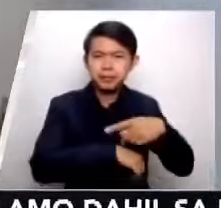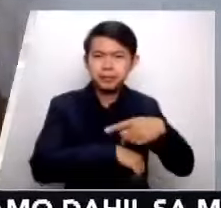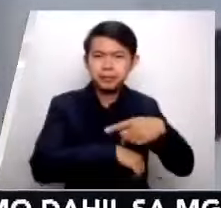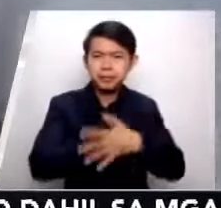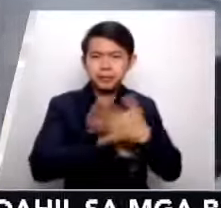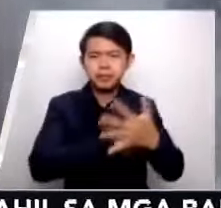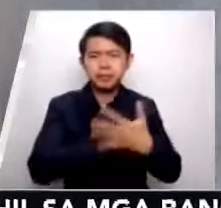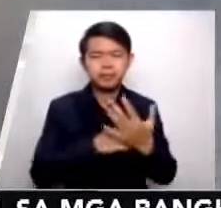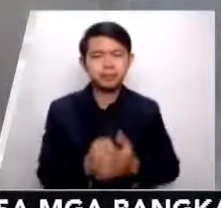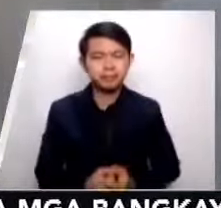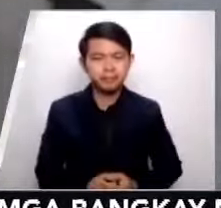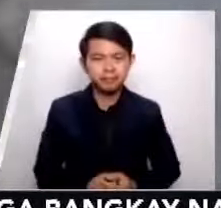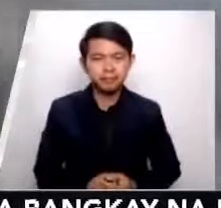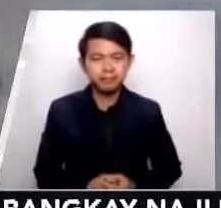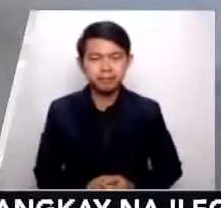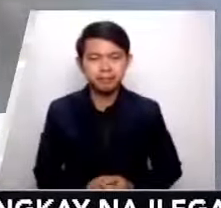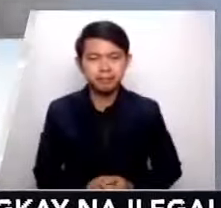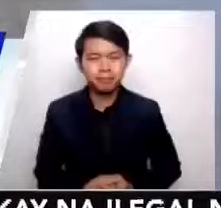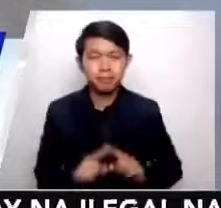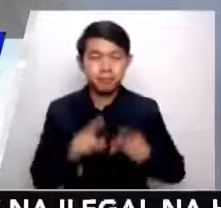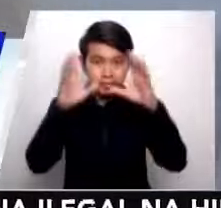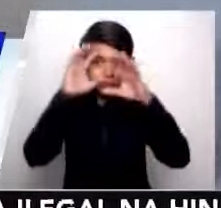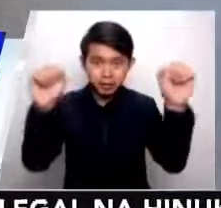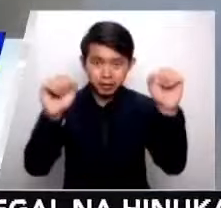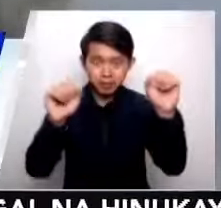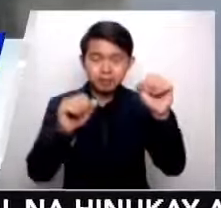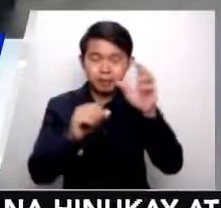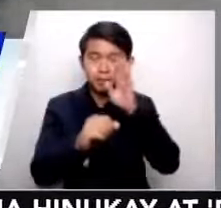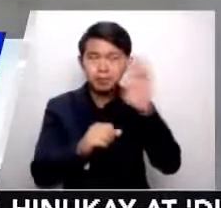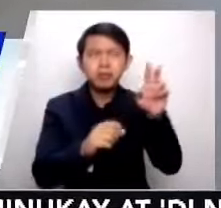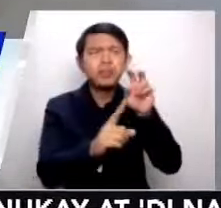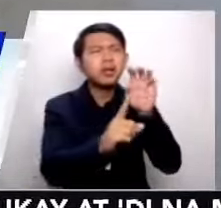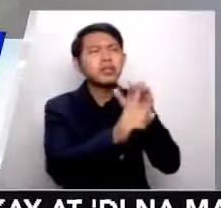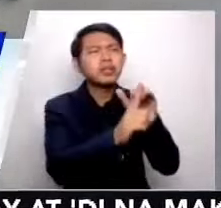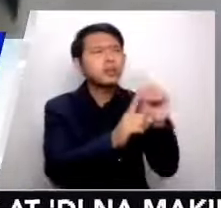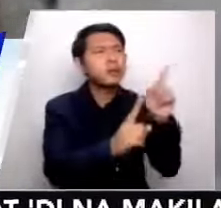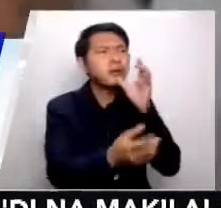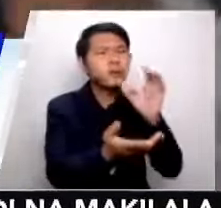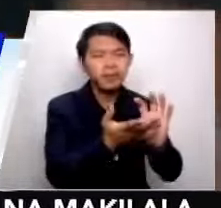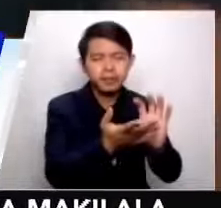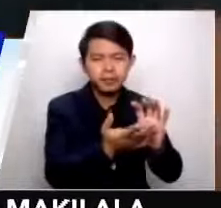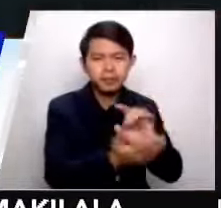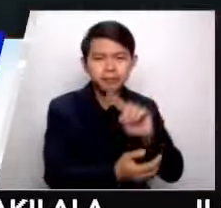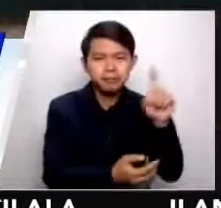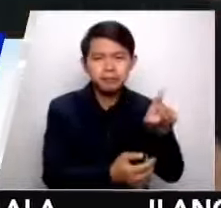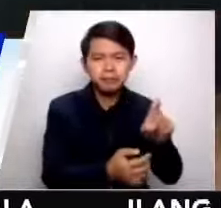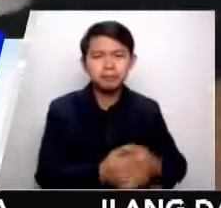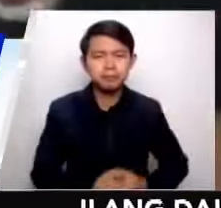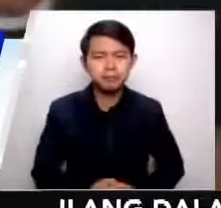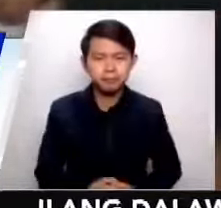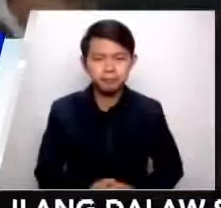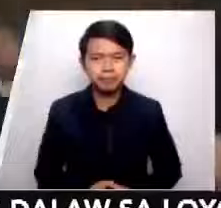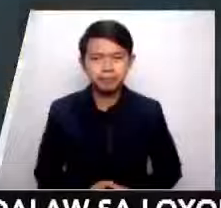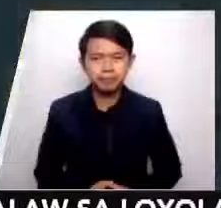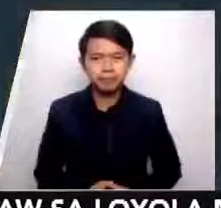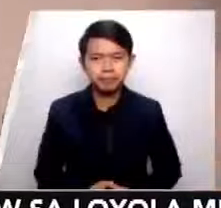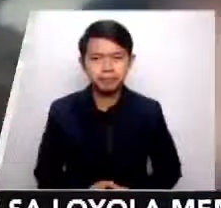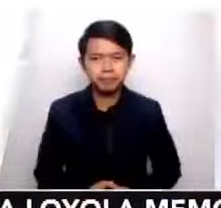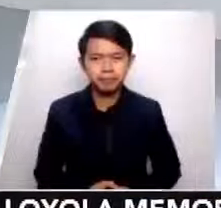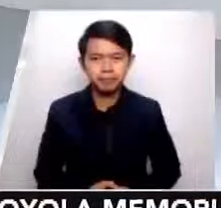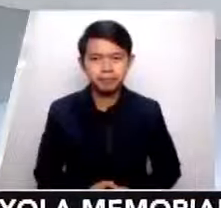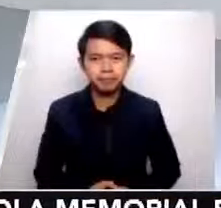thoughts about the statement made by the Vice President about the remains of your father. My brother, love.